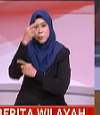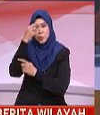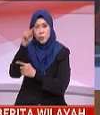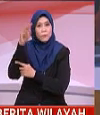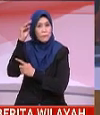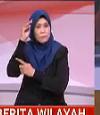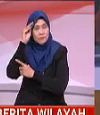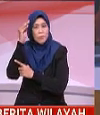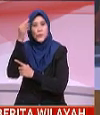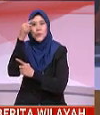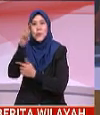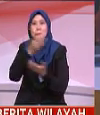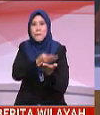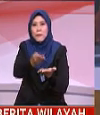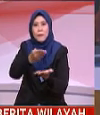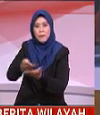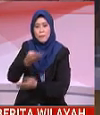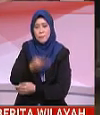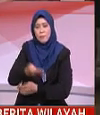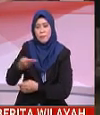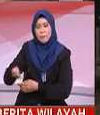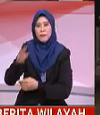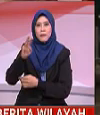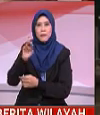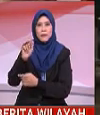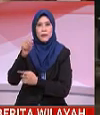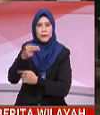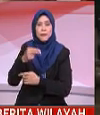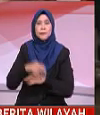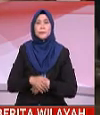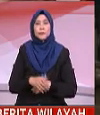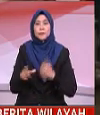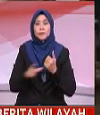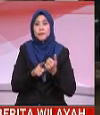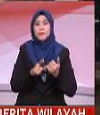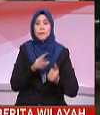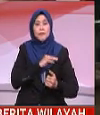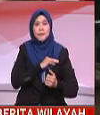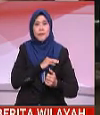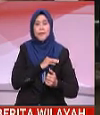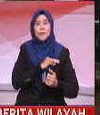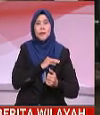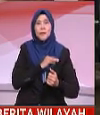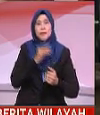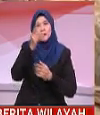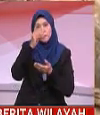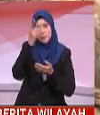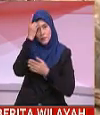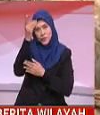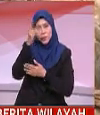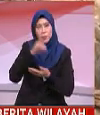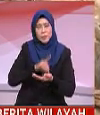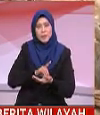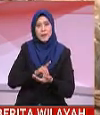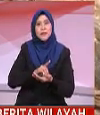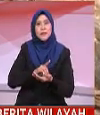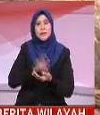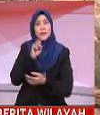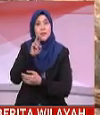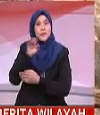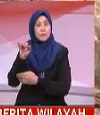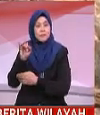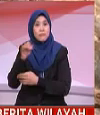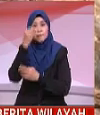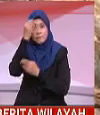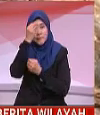membeli bahan mentah. Timbalan Menteri Perusahaan, Peladangan dan Komoditi Datuk Seri Dr. Wee Jack Seng